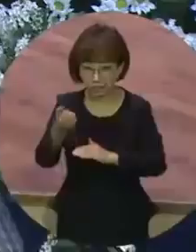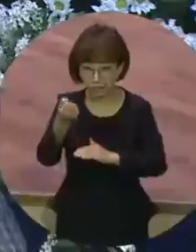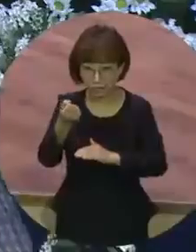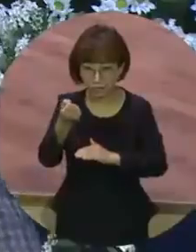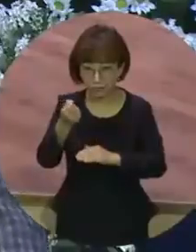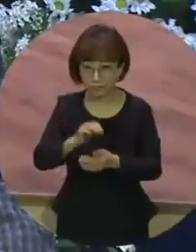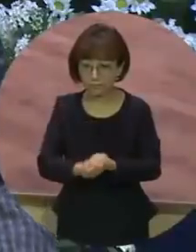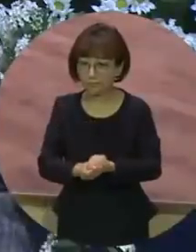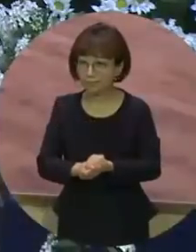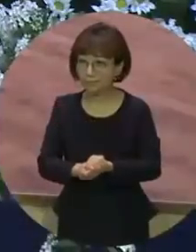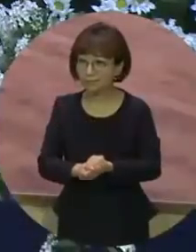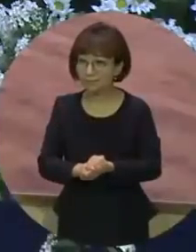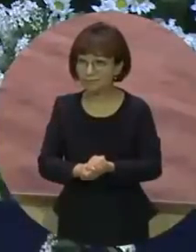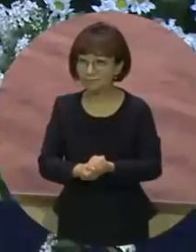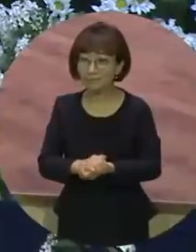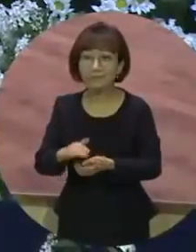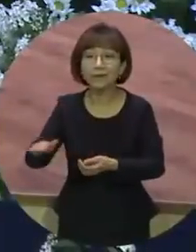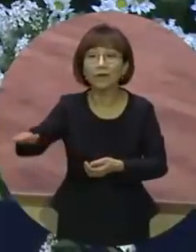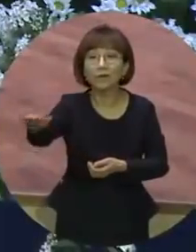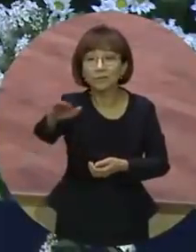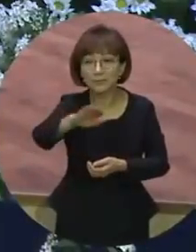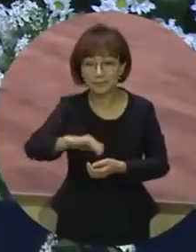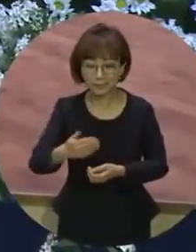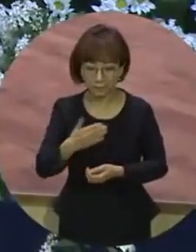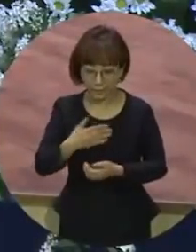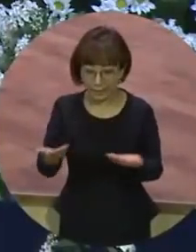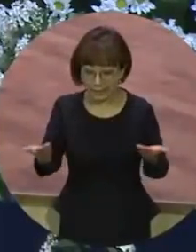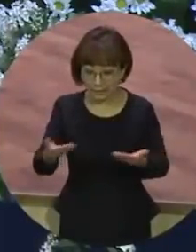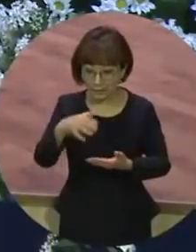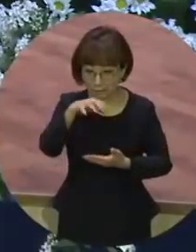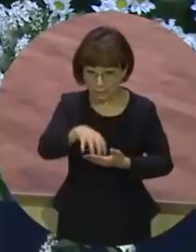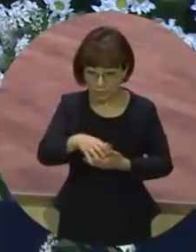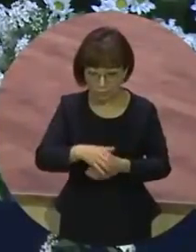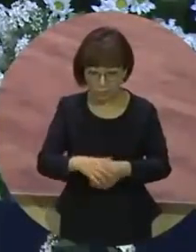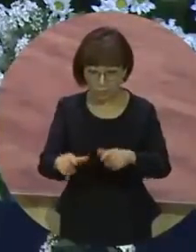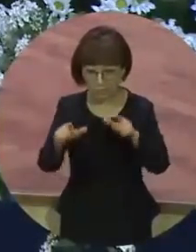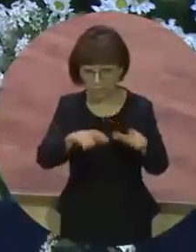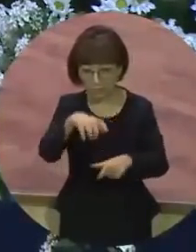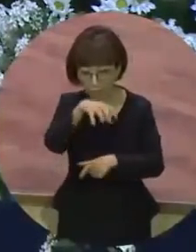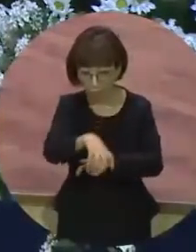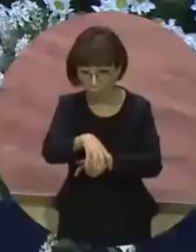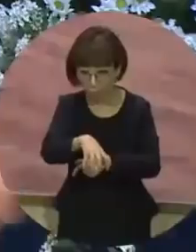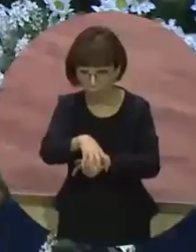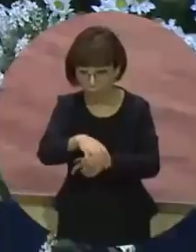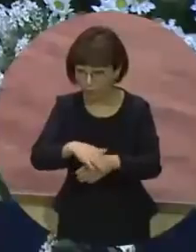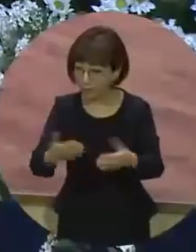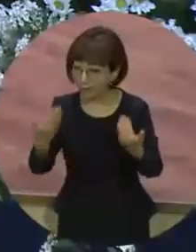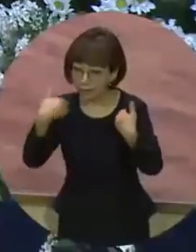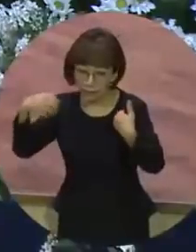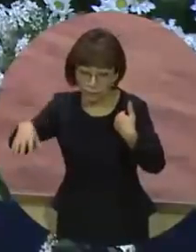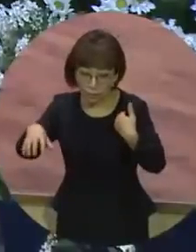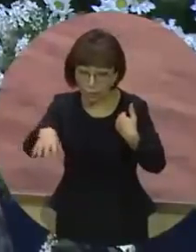그리스도인은요, 자신이 살고 있는 지역에서, 직장에서, 사업장에서 지금 학교 이런 현장에서 인정을 받아야